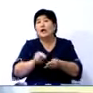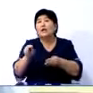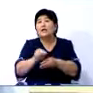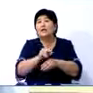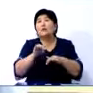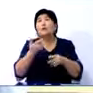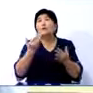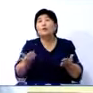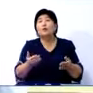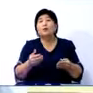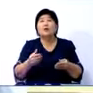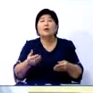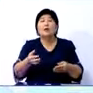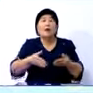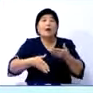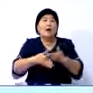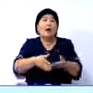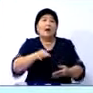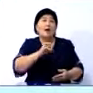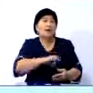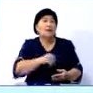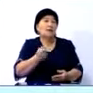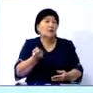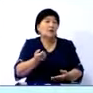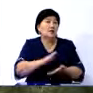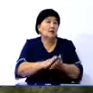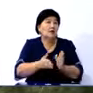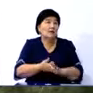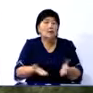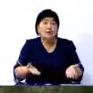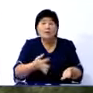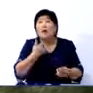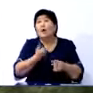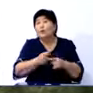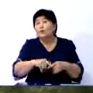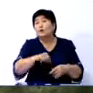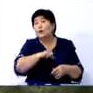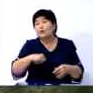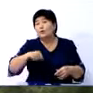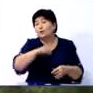жасалғанмен оның әсері де аз болып жатқан жағдайлар көп. Осыған байланысты тек өзімізді өзіміз сақтауымыз керек.